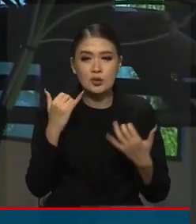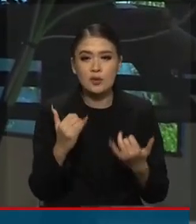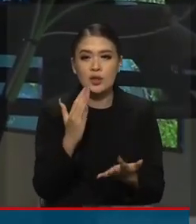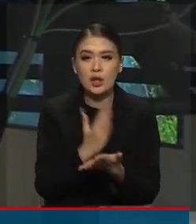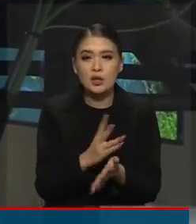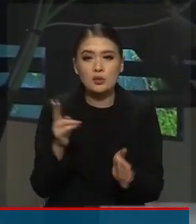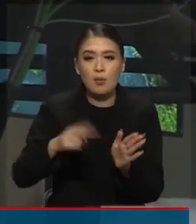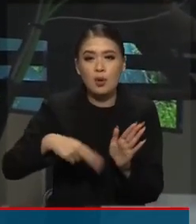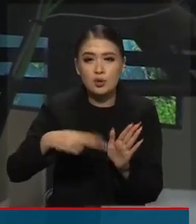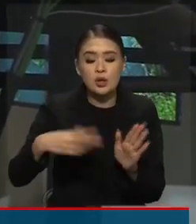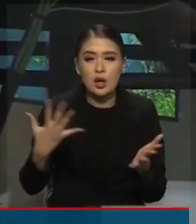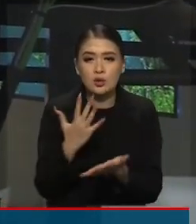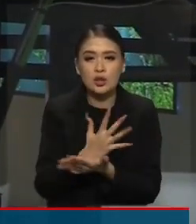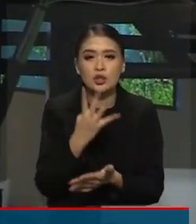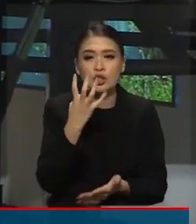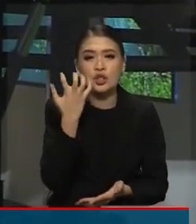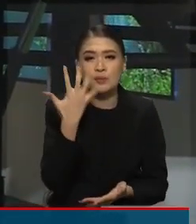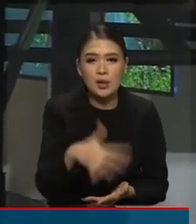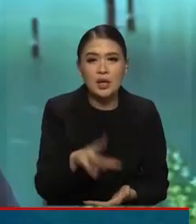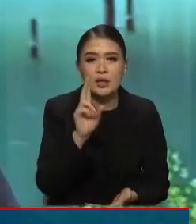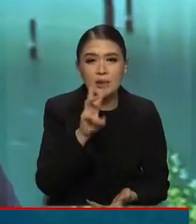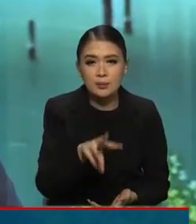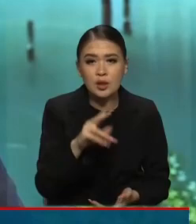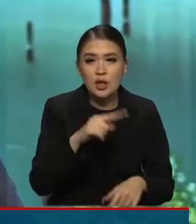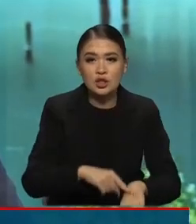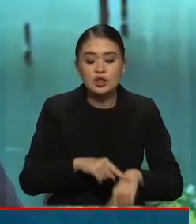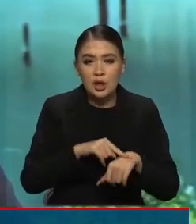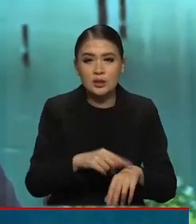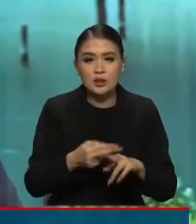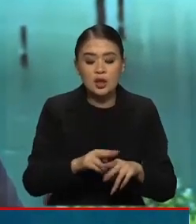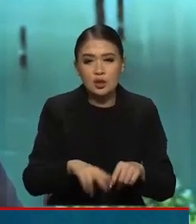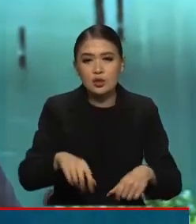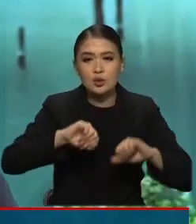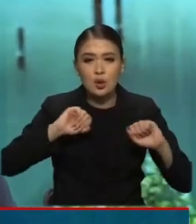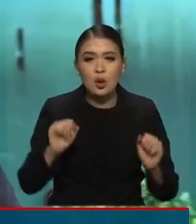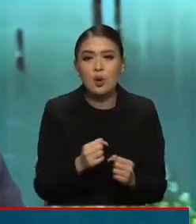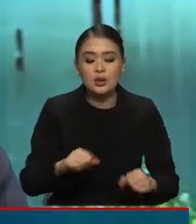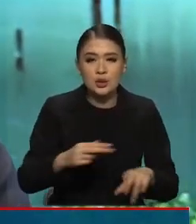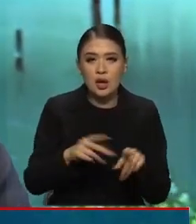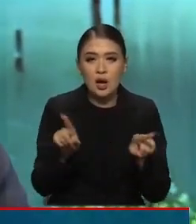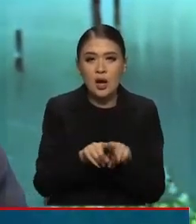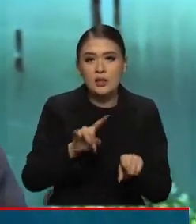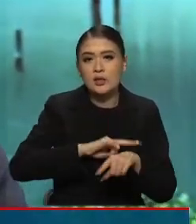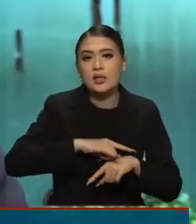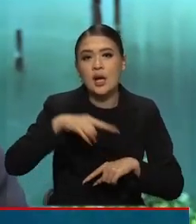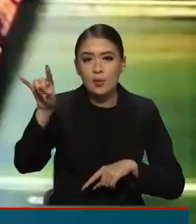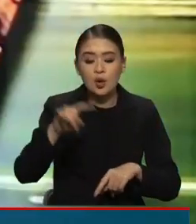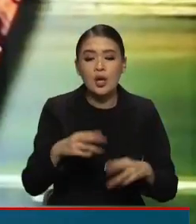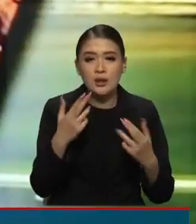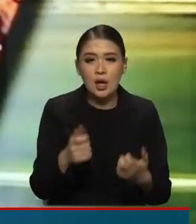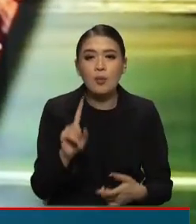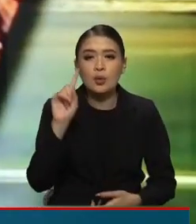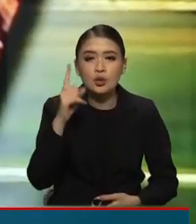которые двигаются 450 километров в час. Это практически скорость самолета. Да? Mm-hmm. Почему бы